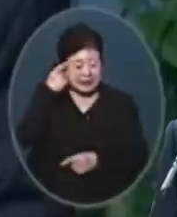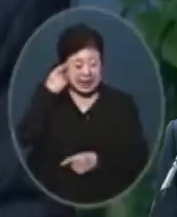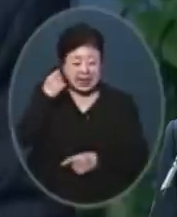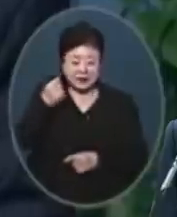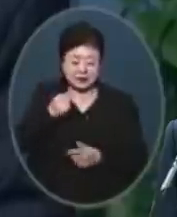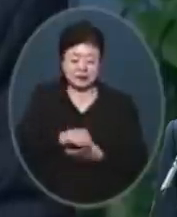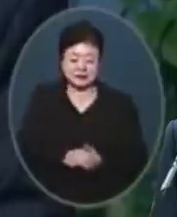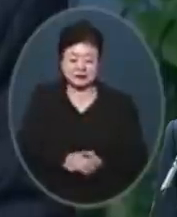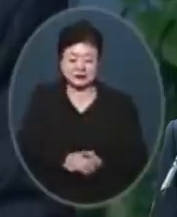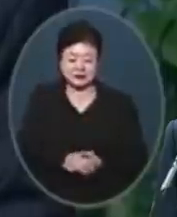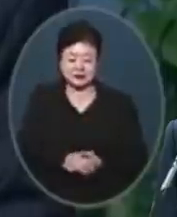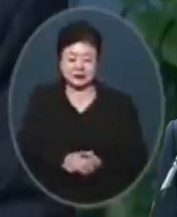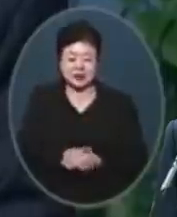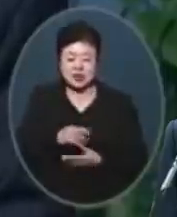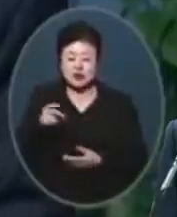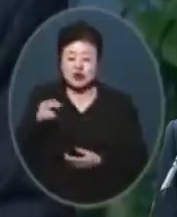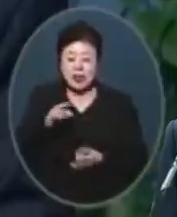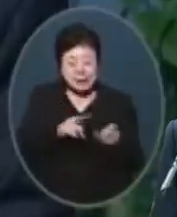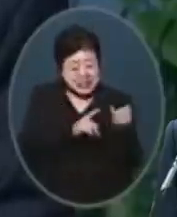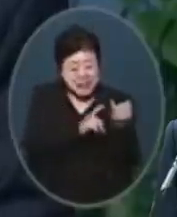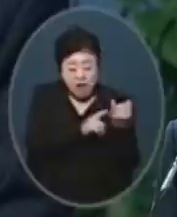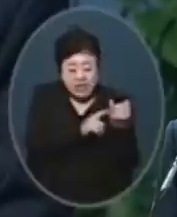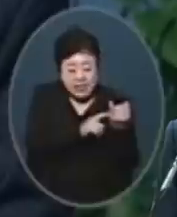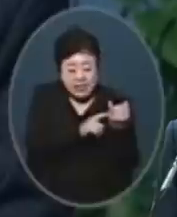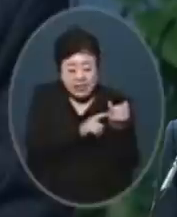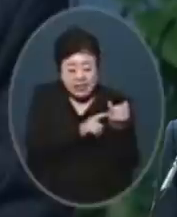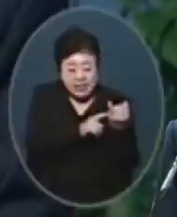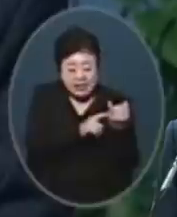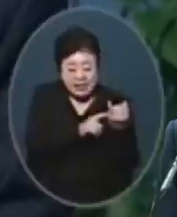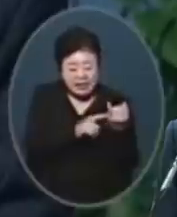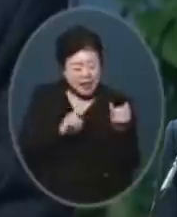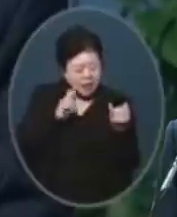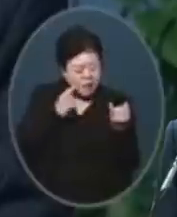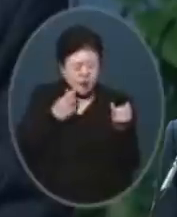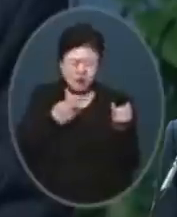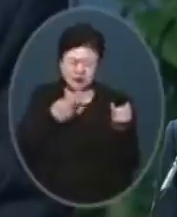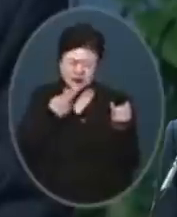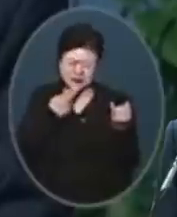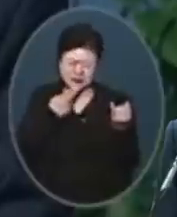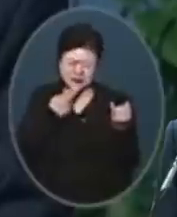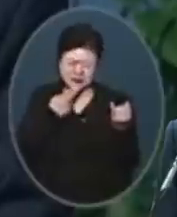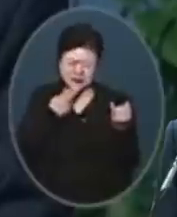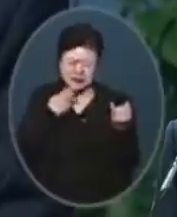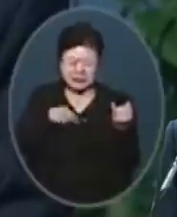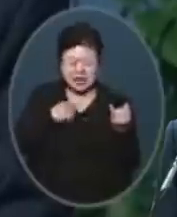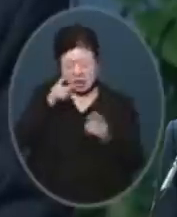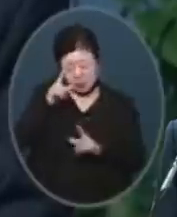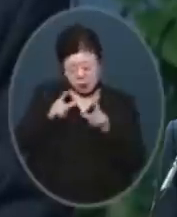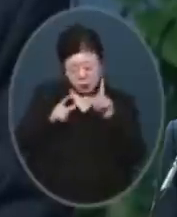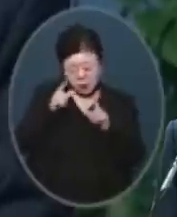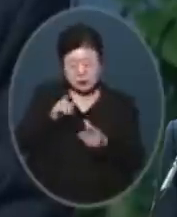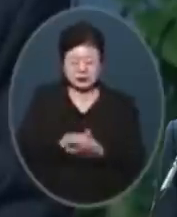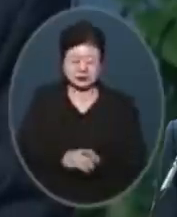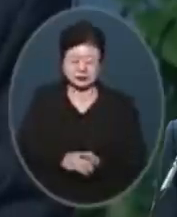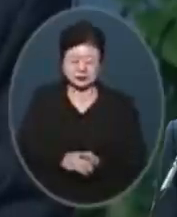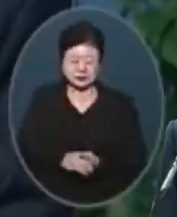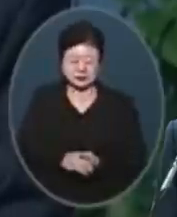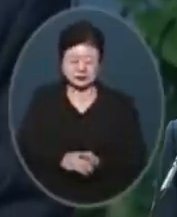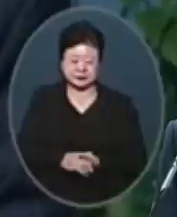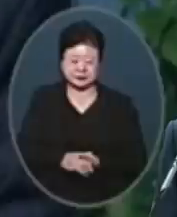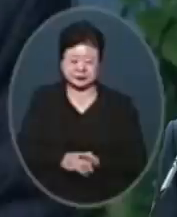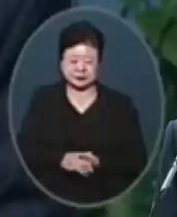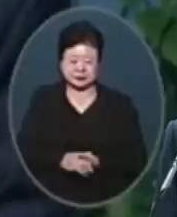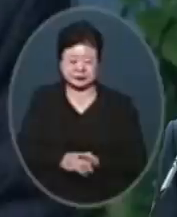것입니다. 술람이 여인은 외모가 그리 아름답지 못했습니다. 자기 모습이 계달의 장막